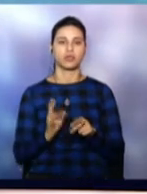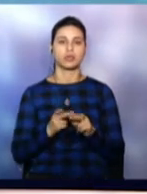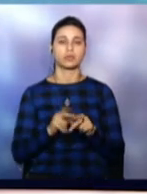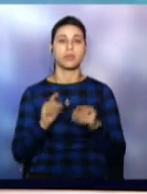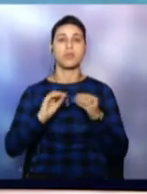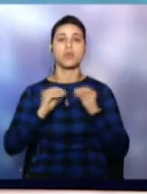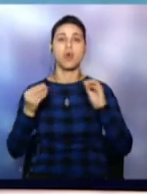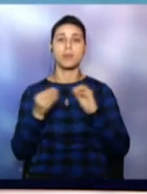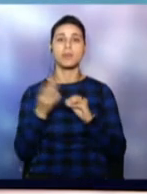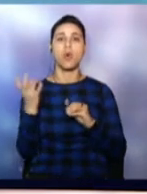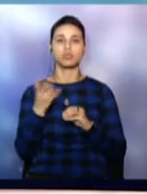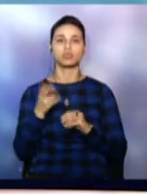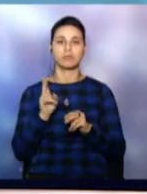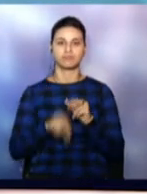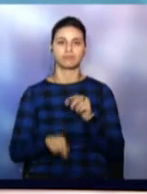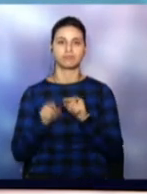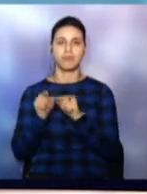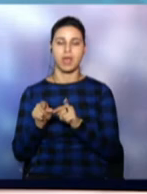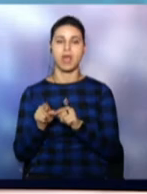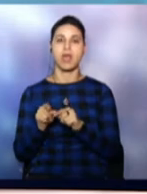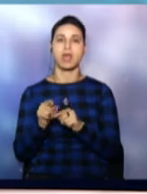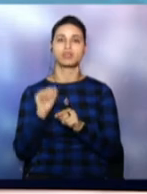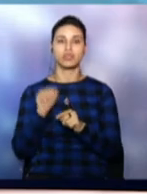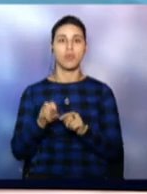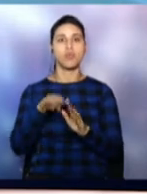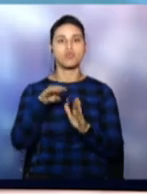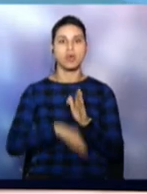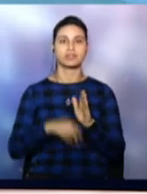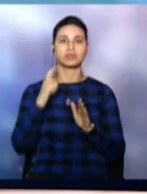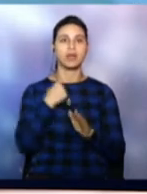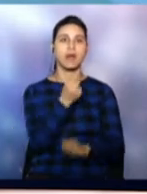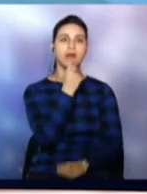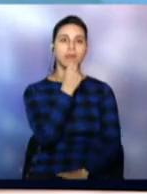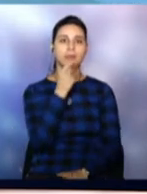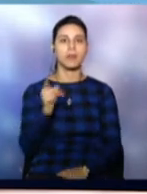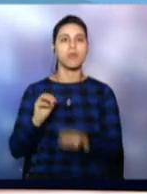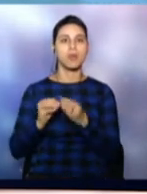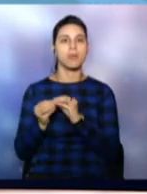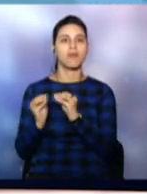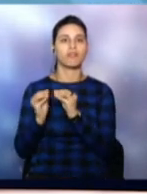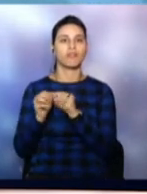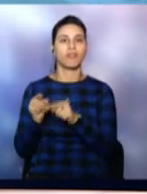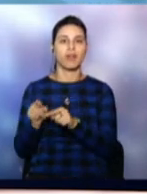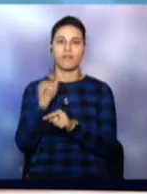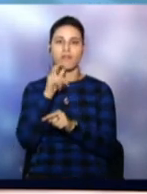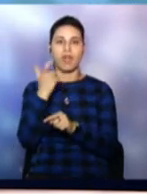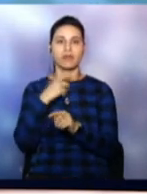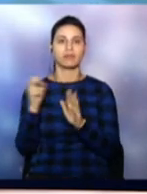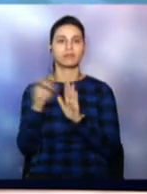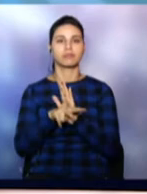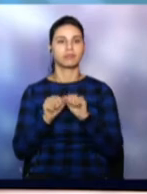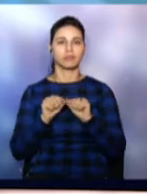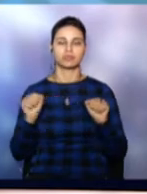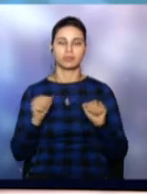ეს პრობლემას არ ხსნის და შეიძლება პირიქით რაღაცა გაქცევის მექანიზმად ჩავთვალოთ, რომ ამ დროს